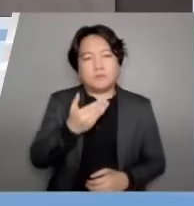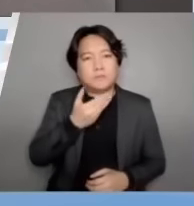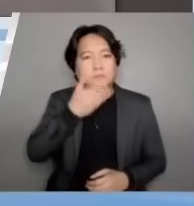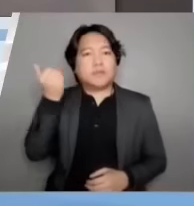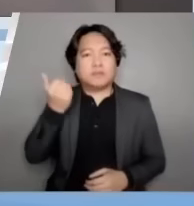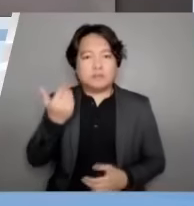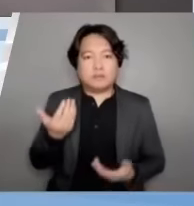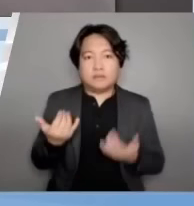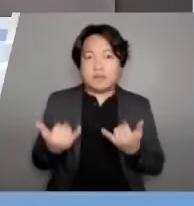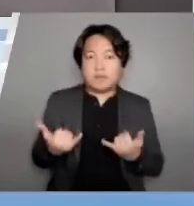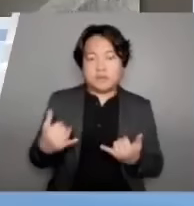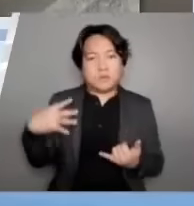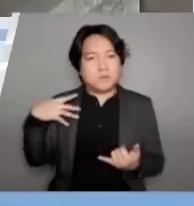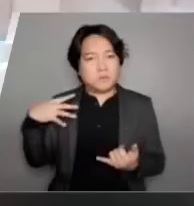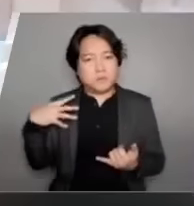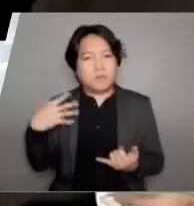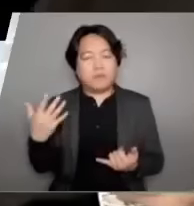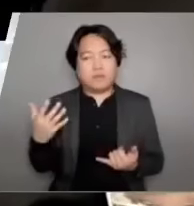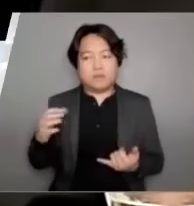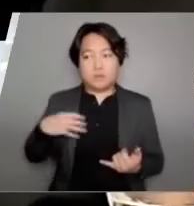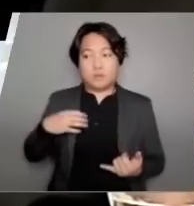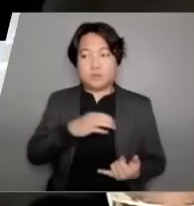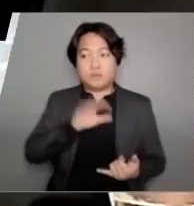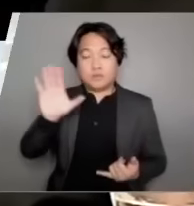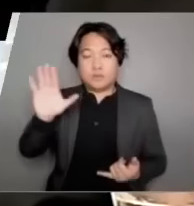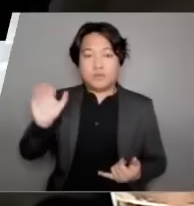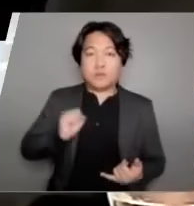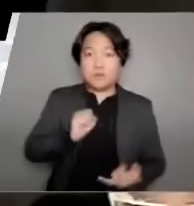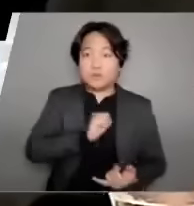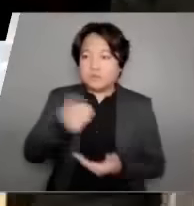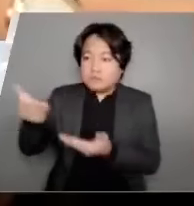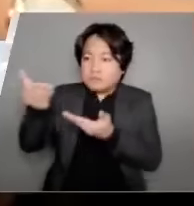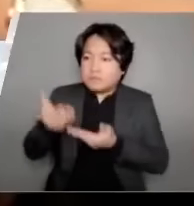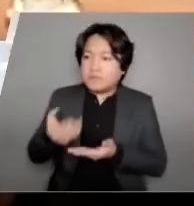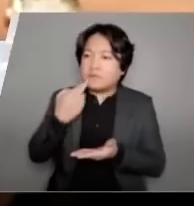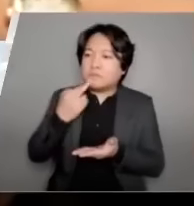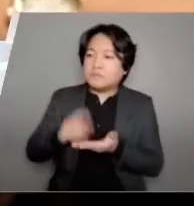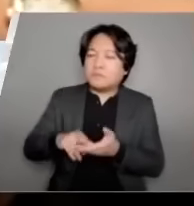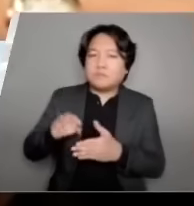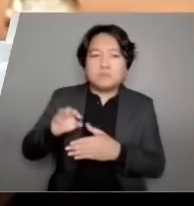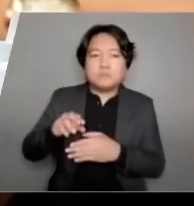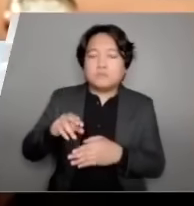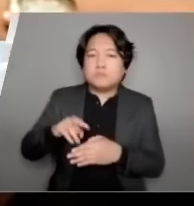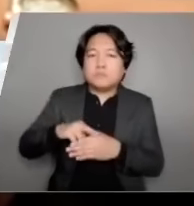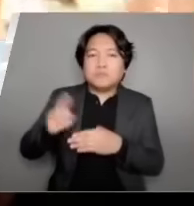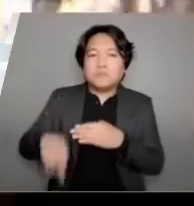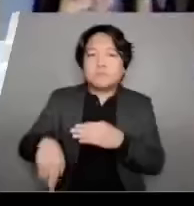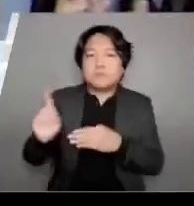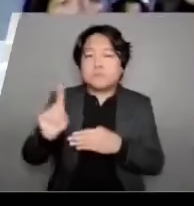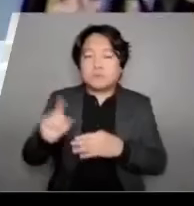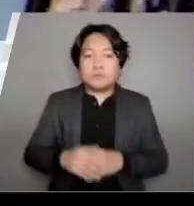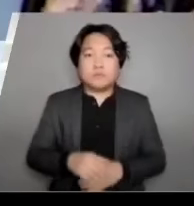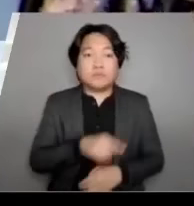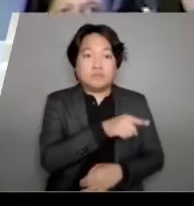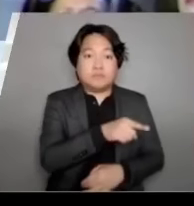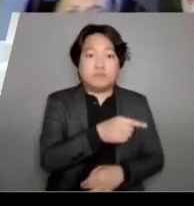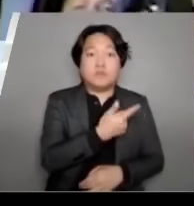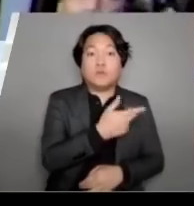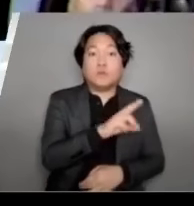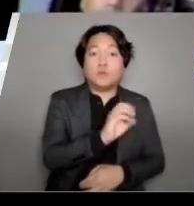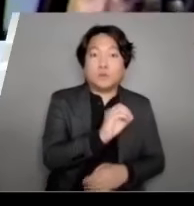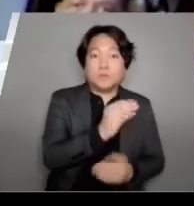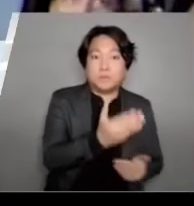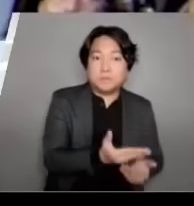mismong report ng committee ng ating Senado. At kung maghahain ng COC si Guo para sa election 2025, pwede